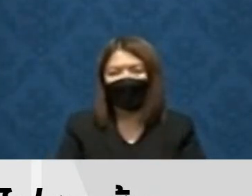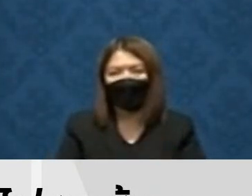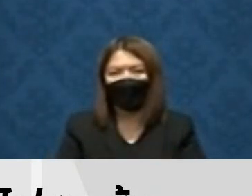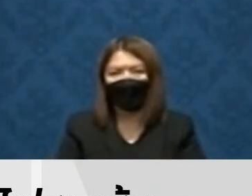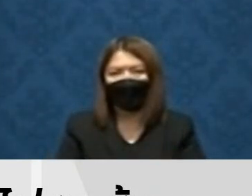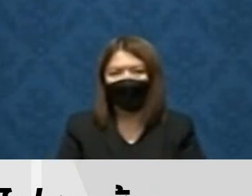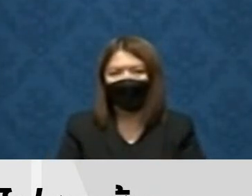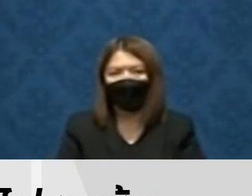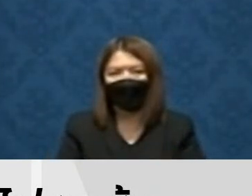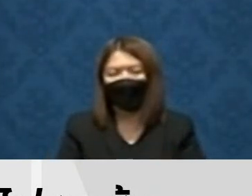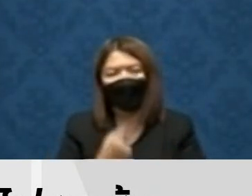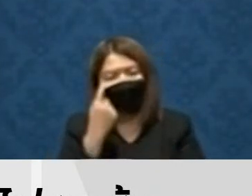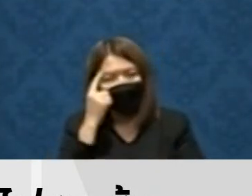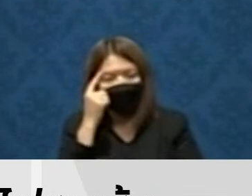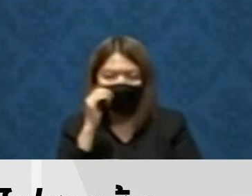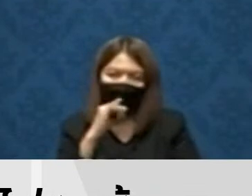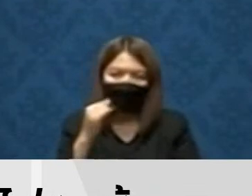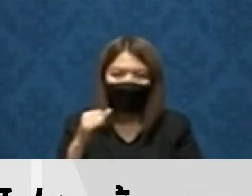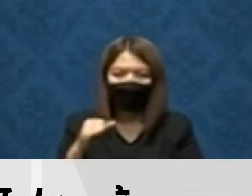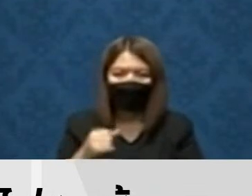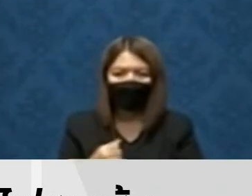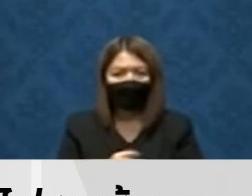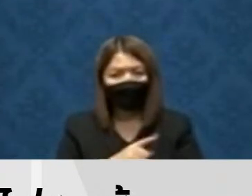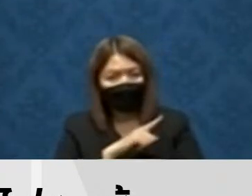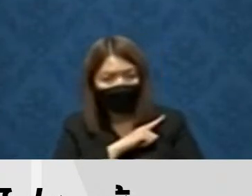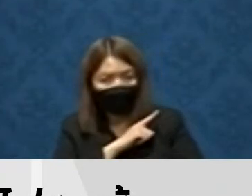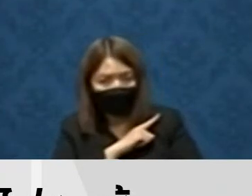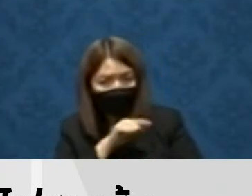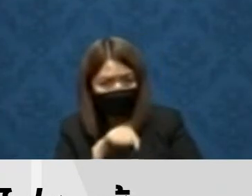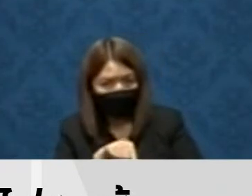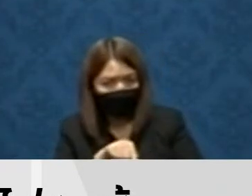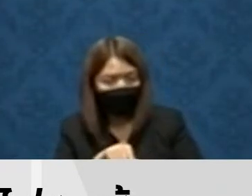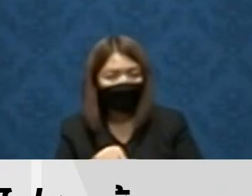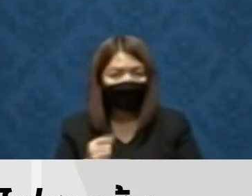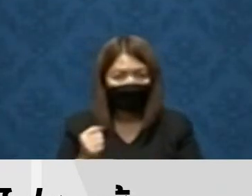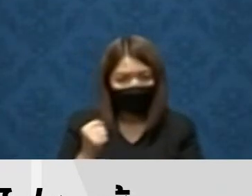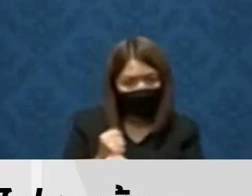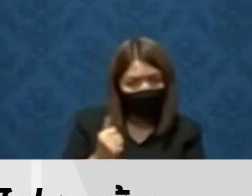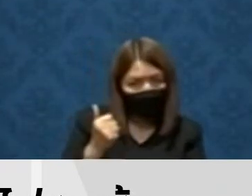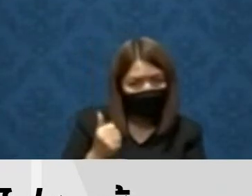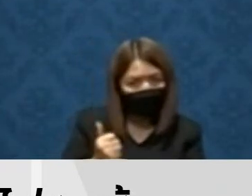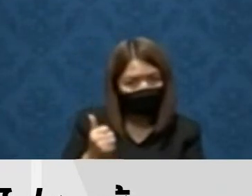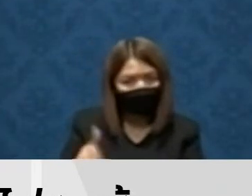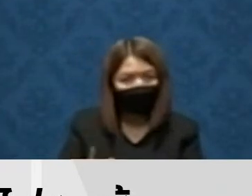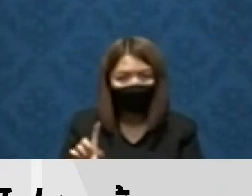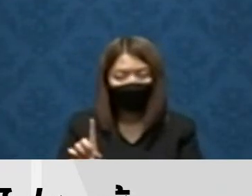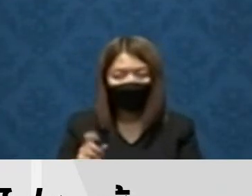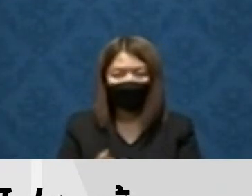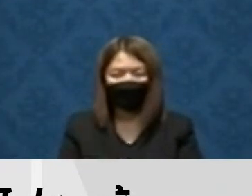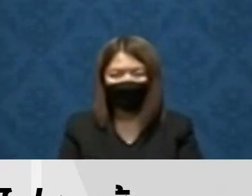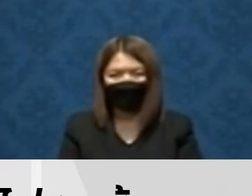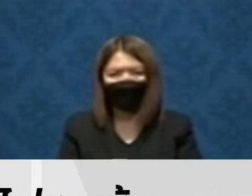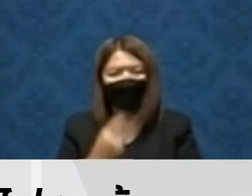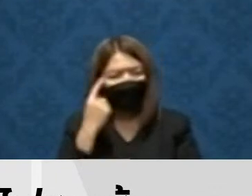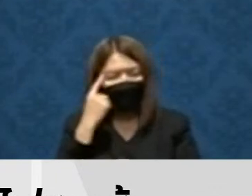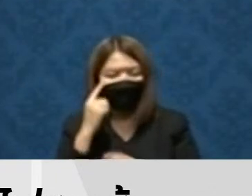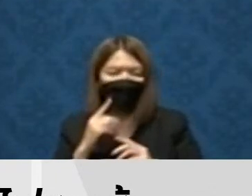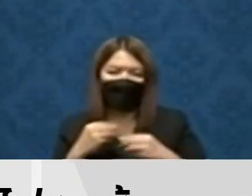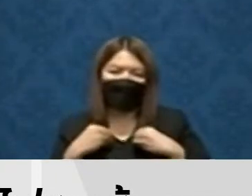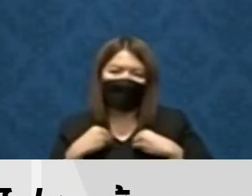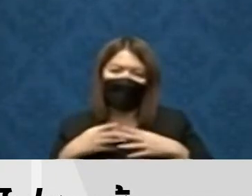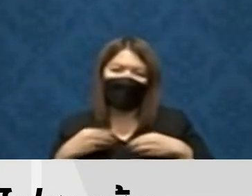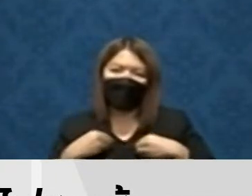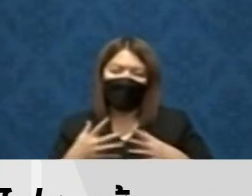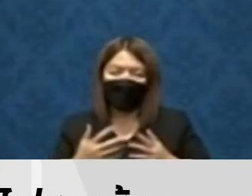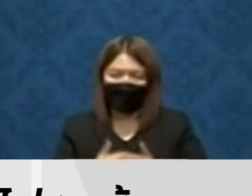คลภายนอกอีกทั้งเรื่องนี้อยู่ในกระบวนการพิจารณาของศาลหากให้อภิปรายเป็นการก้าวล่วงไหมนะฮะจึงไม่เห็นด้วยให้มีการเลื่อนยติขึ้นมาพิจ